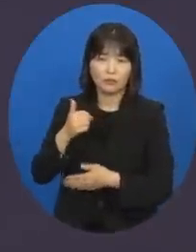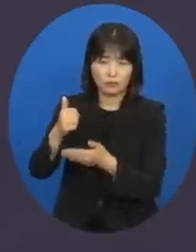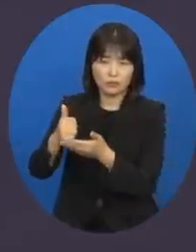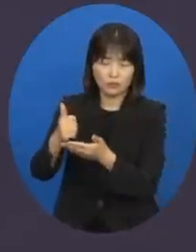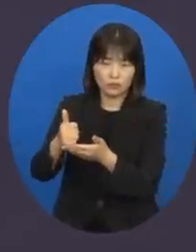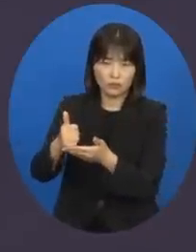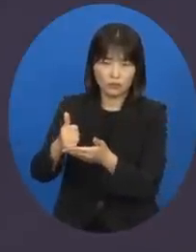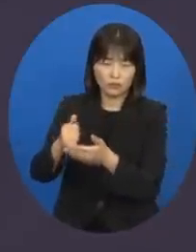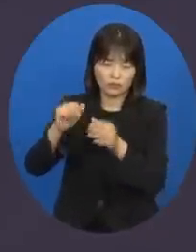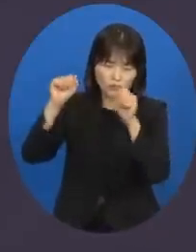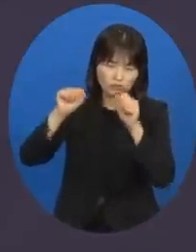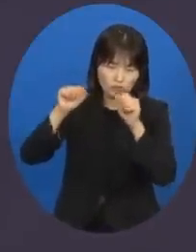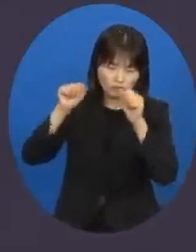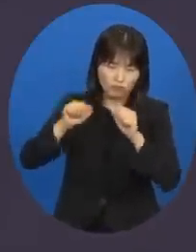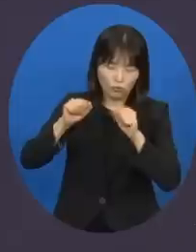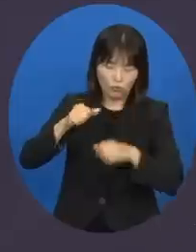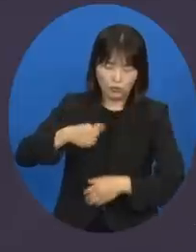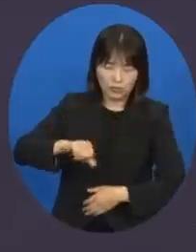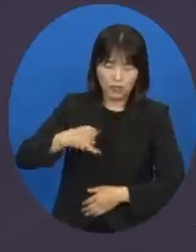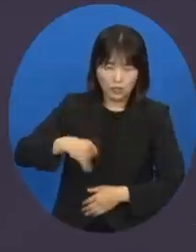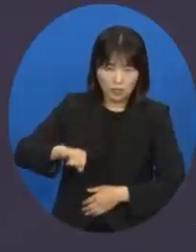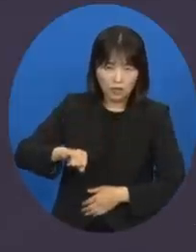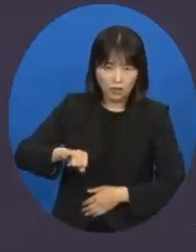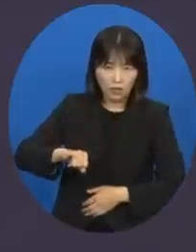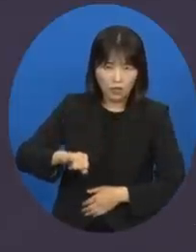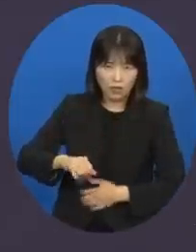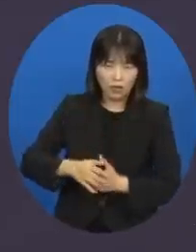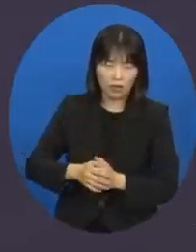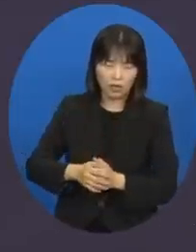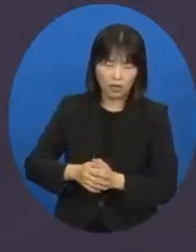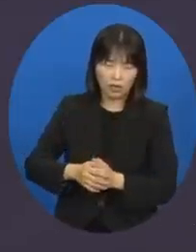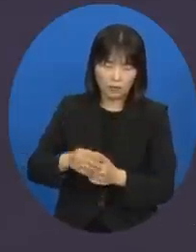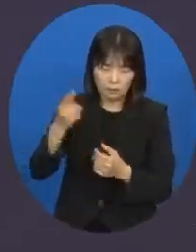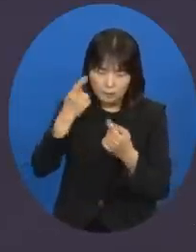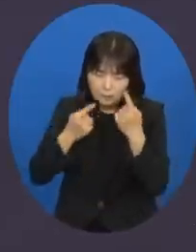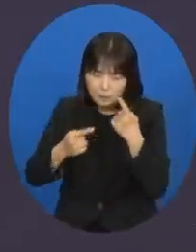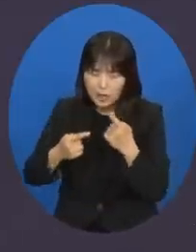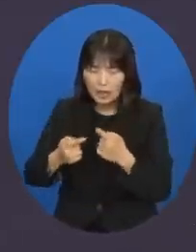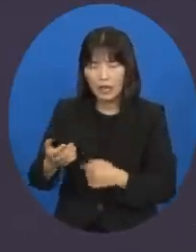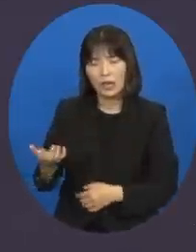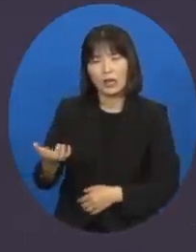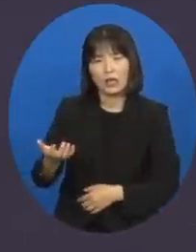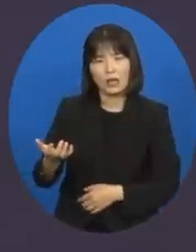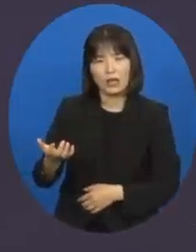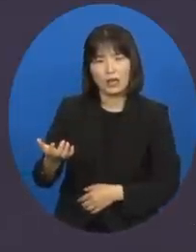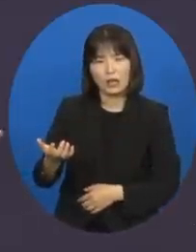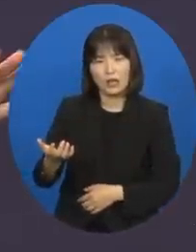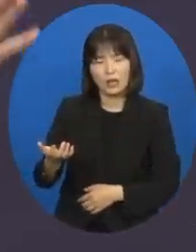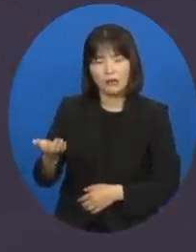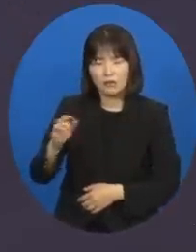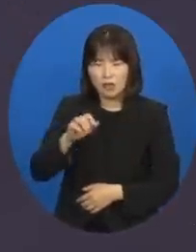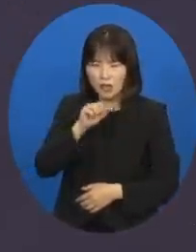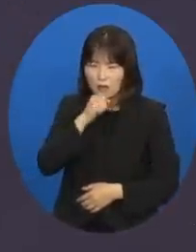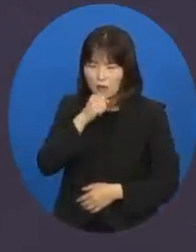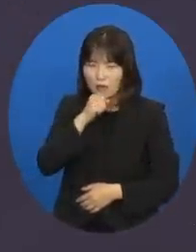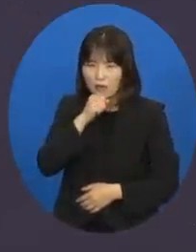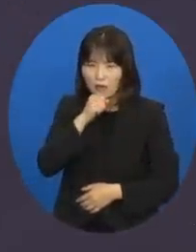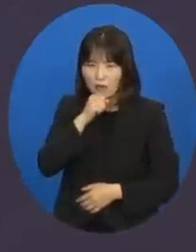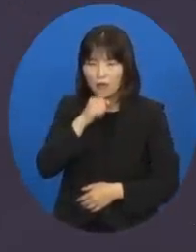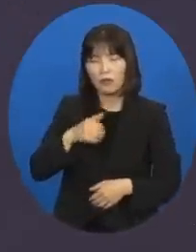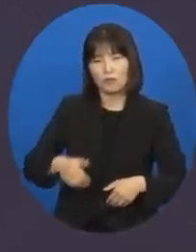자녀가 부상을 당해서 참 아파하는데 성적을 내야 되니까 이 아이를 막 몰아붙인 것